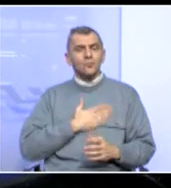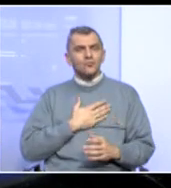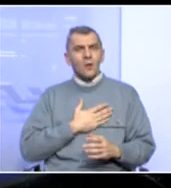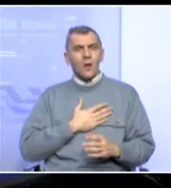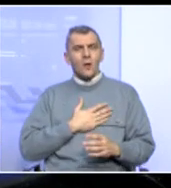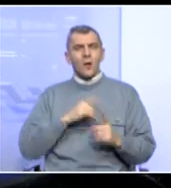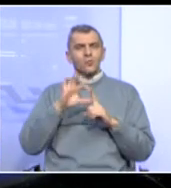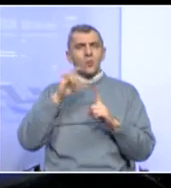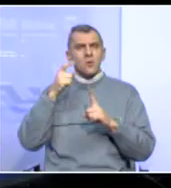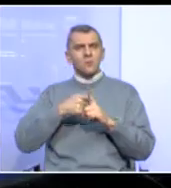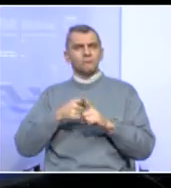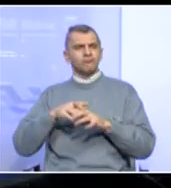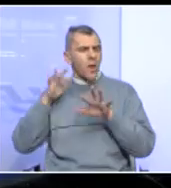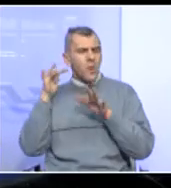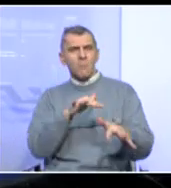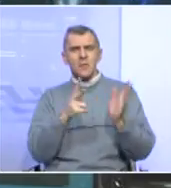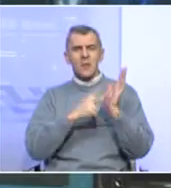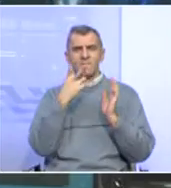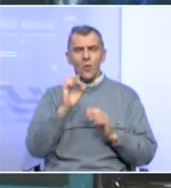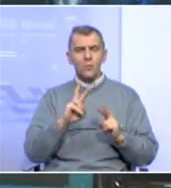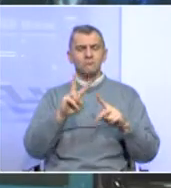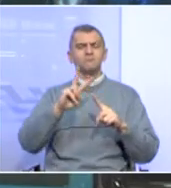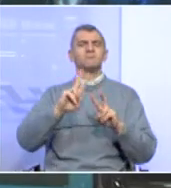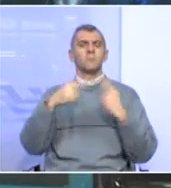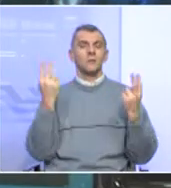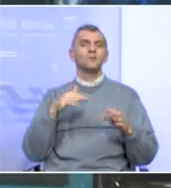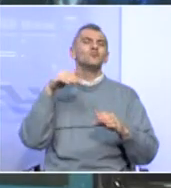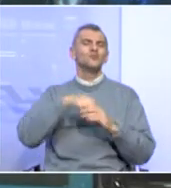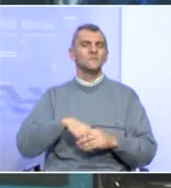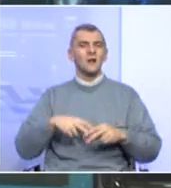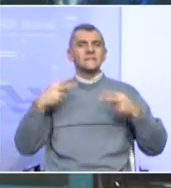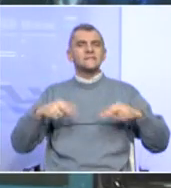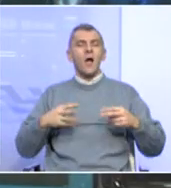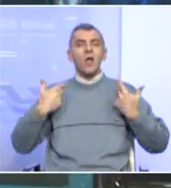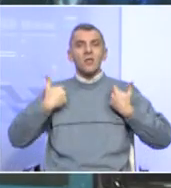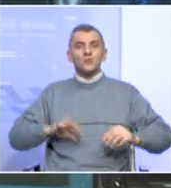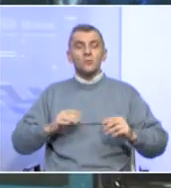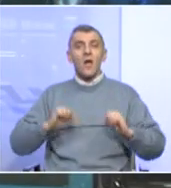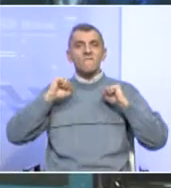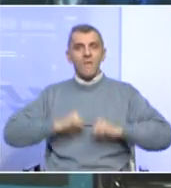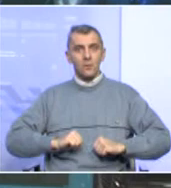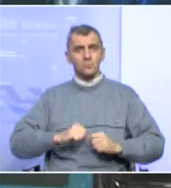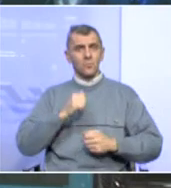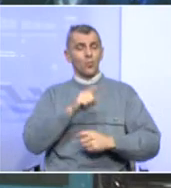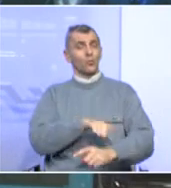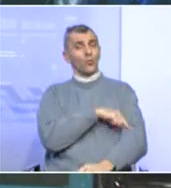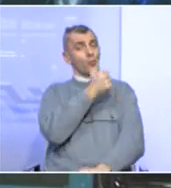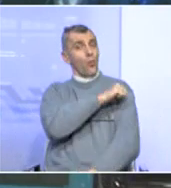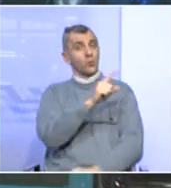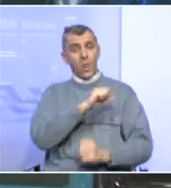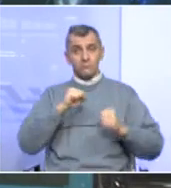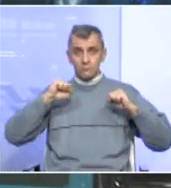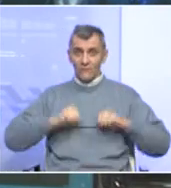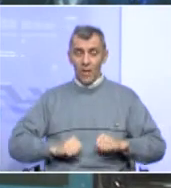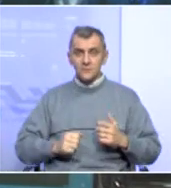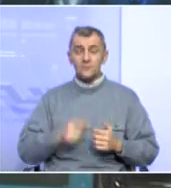medije, opoziciju, nevladin sektor? Pa u stvari strah od gubitka vlasti. Godinama je na vlasti. To